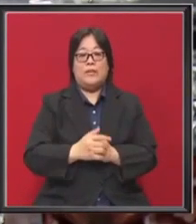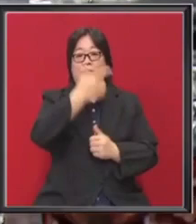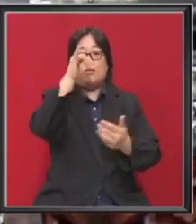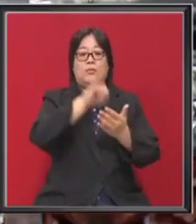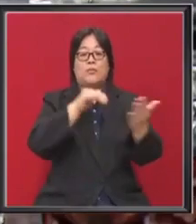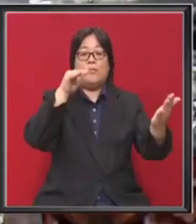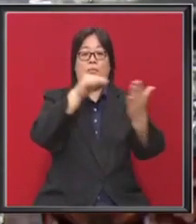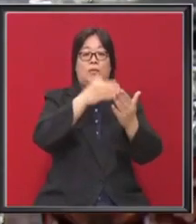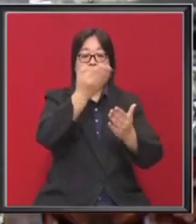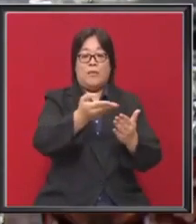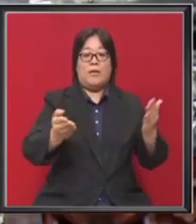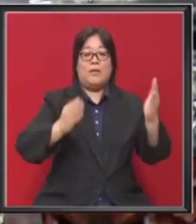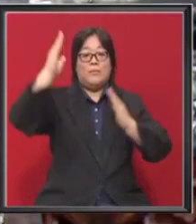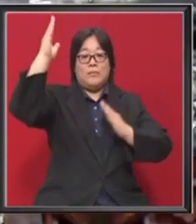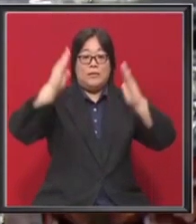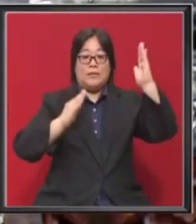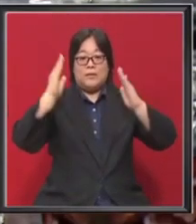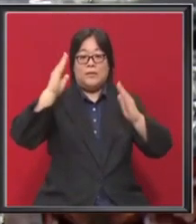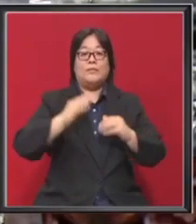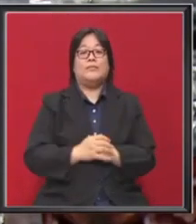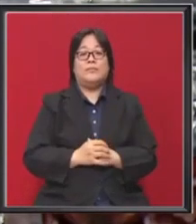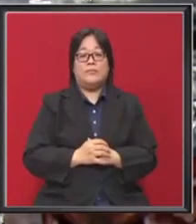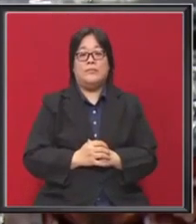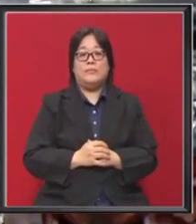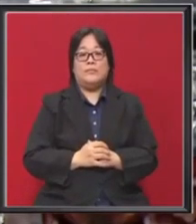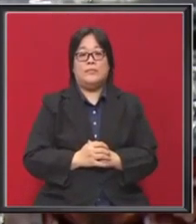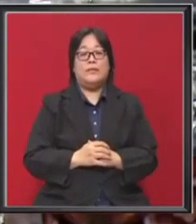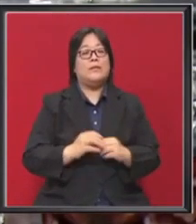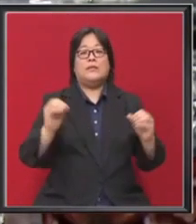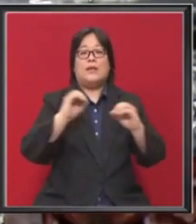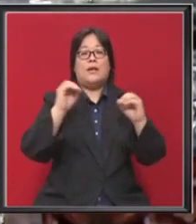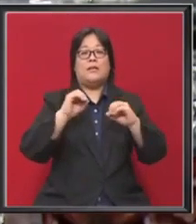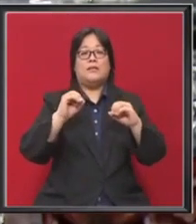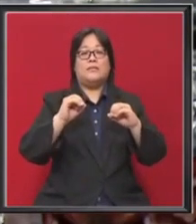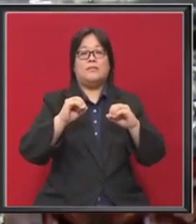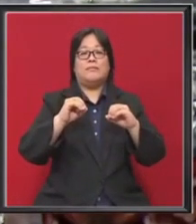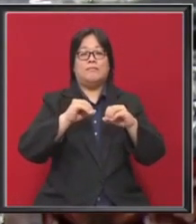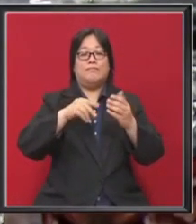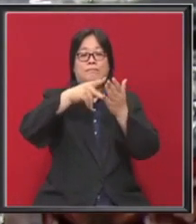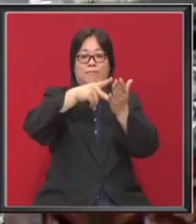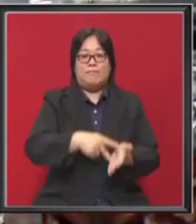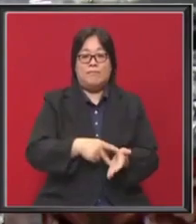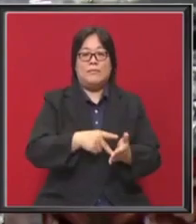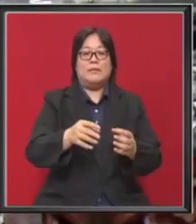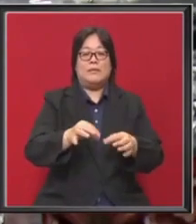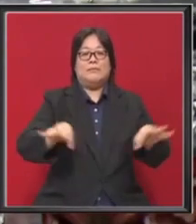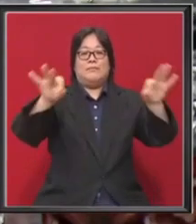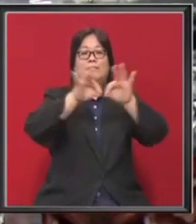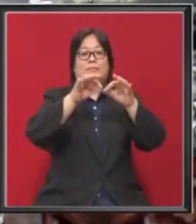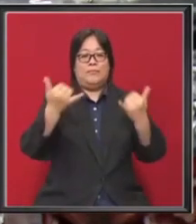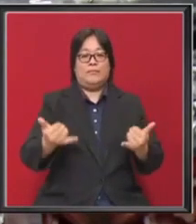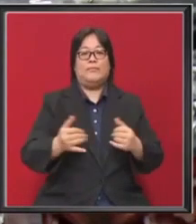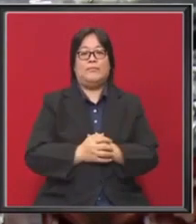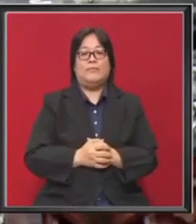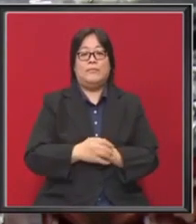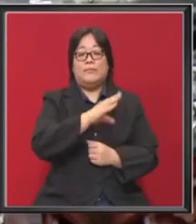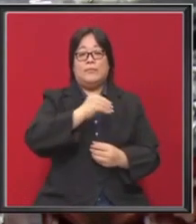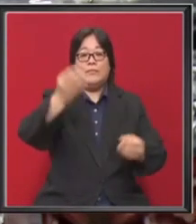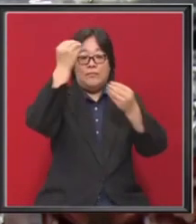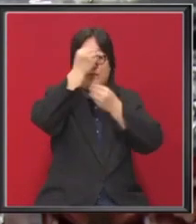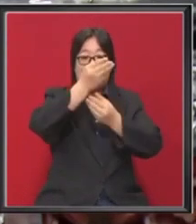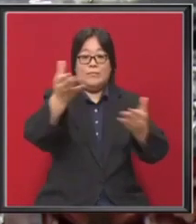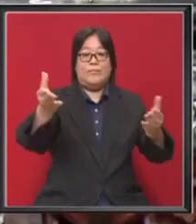Sekaten Productions dikenakan Amerika Suaka ini tidak memberikan TransTV kan kepada sektor tersebut bawah sini ta